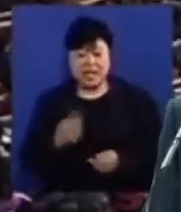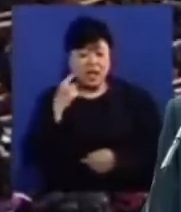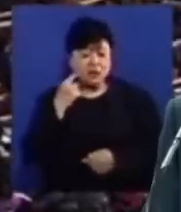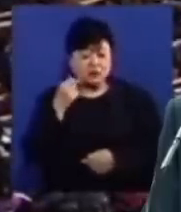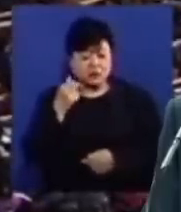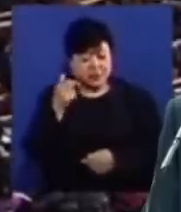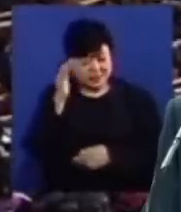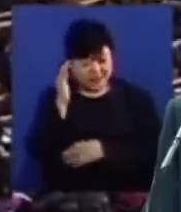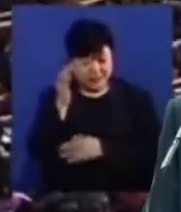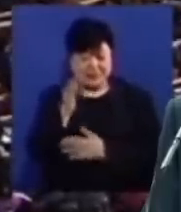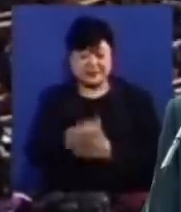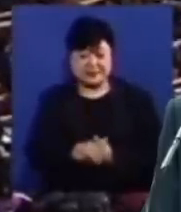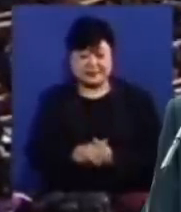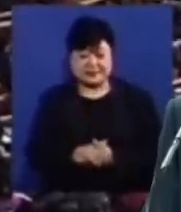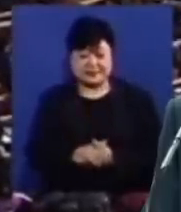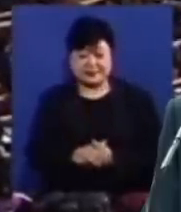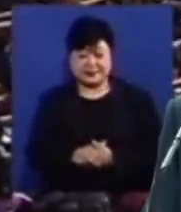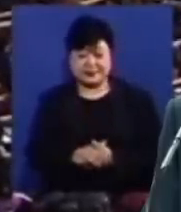목회자로서 나가면서